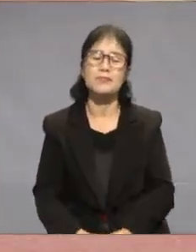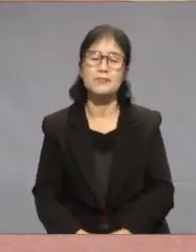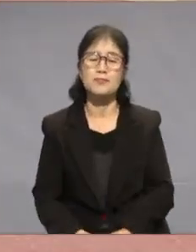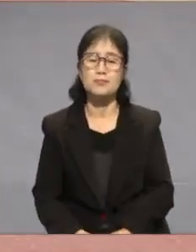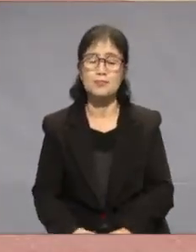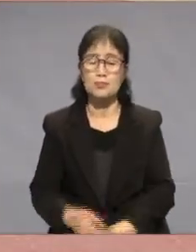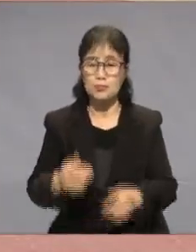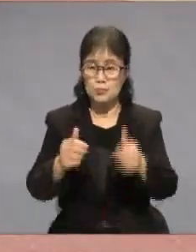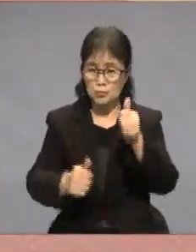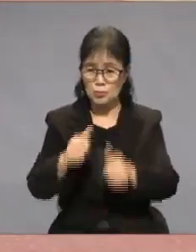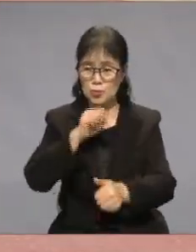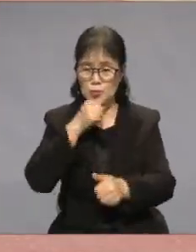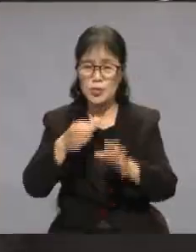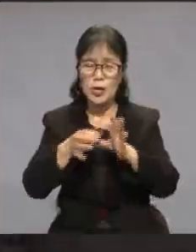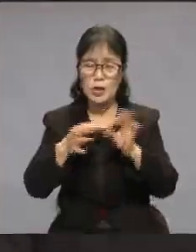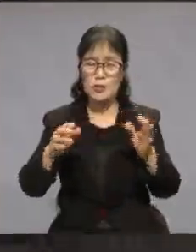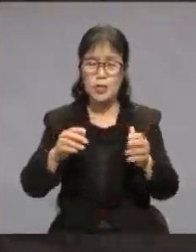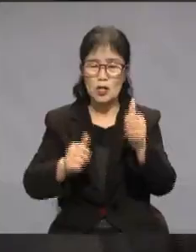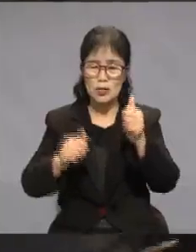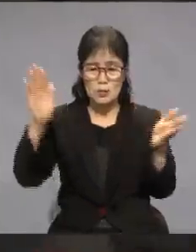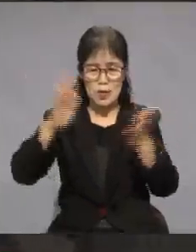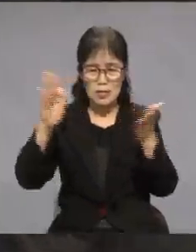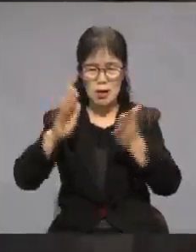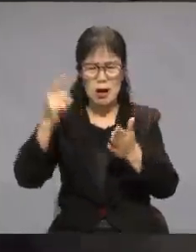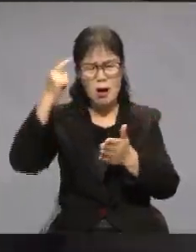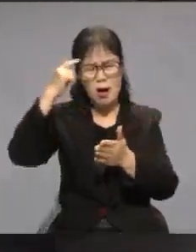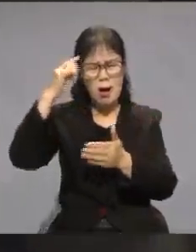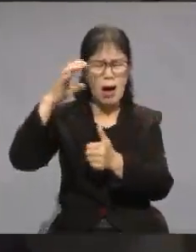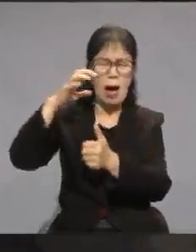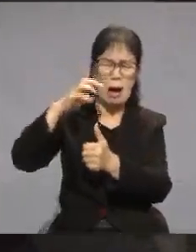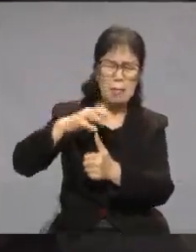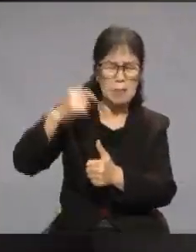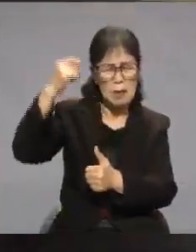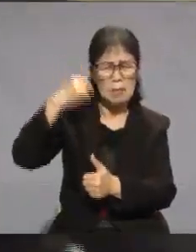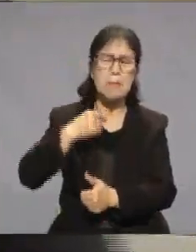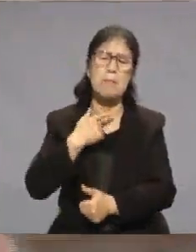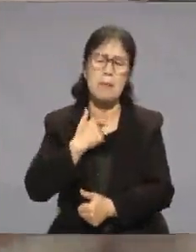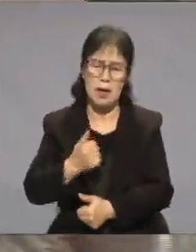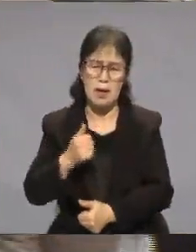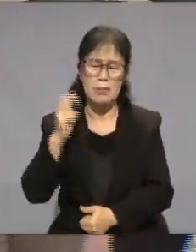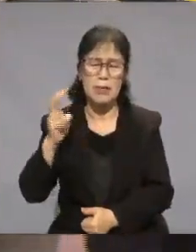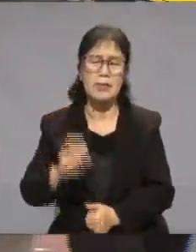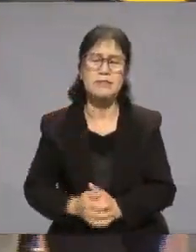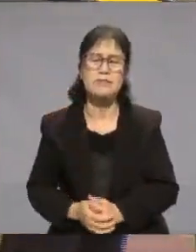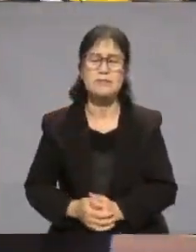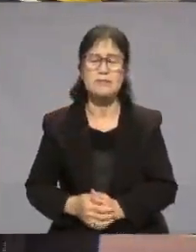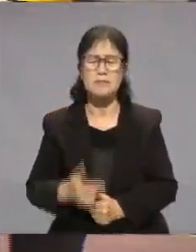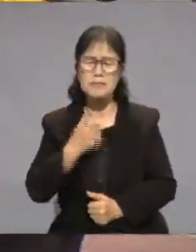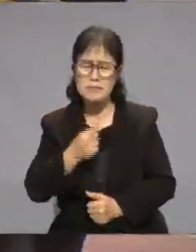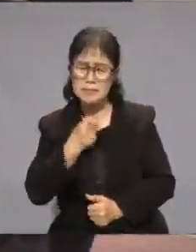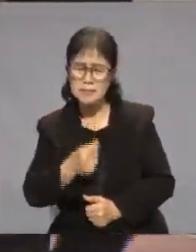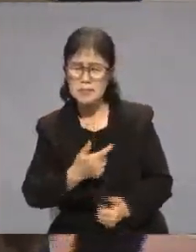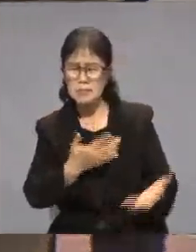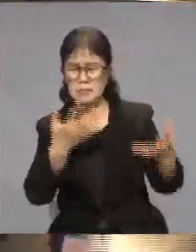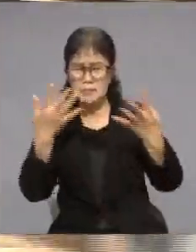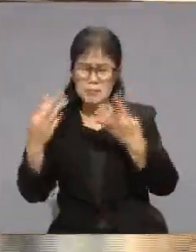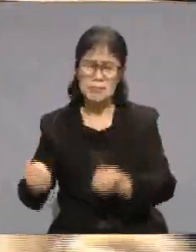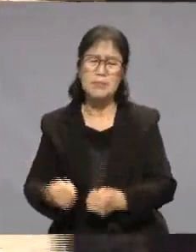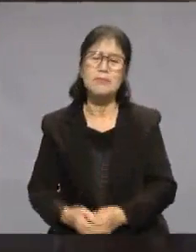수능 점수를 떠나 수험생이라는 것 자체가 압박감으로 다가왔을 학생들. 하고 싶은 것들이 너무 많습니다.